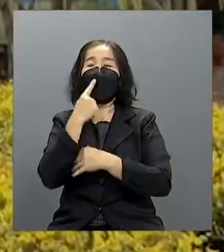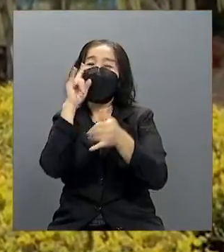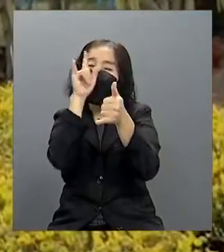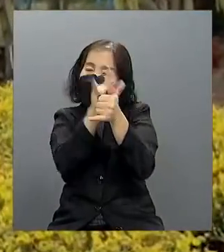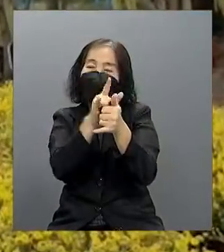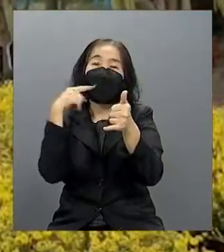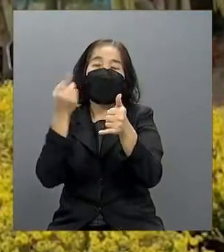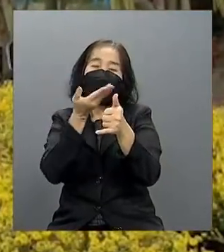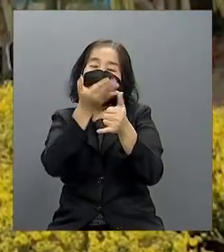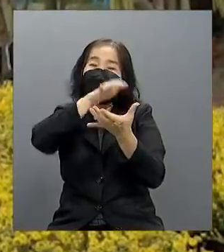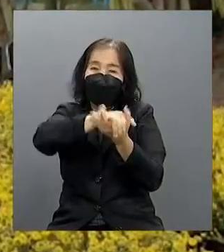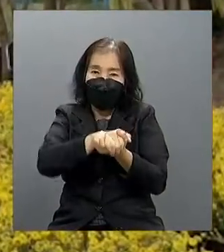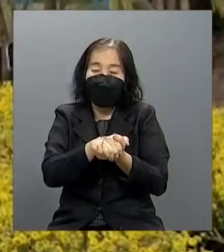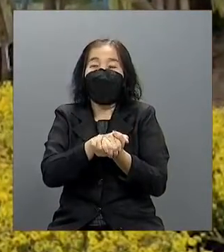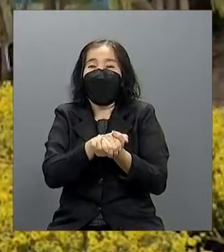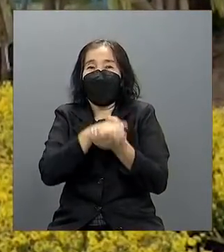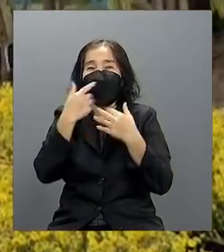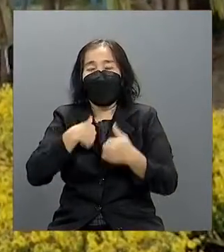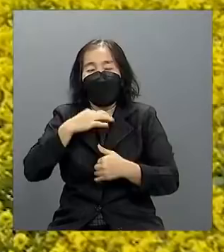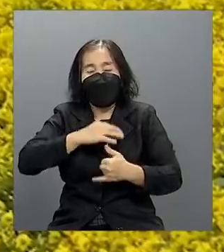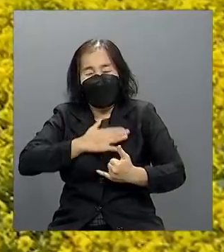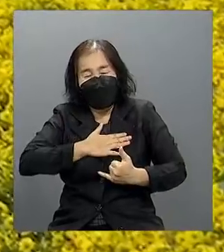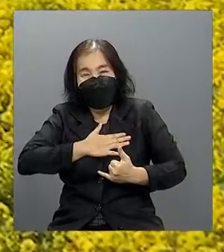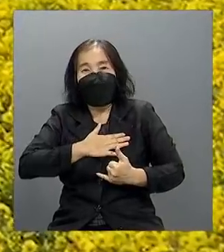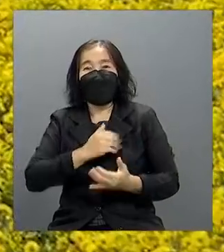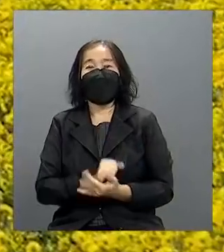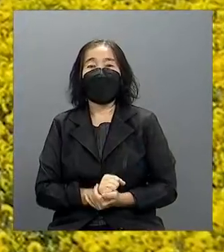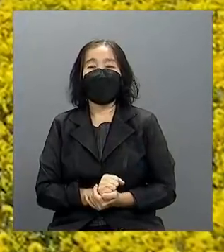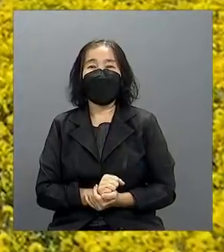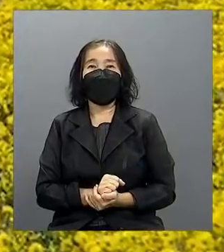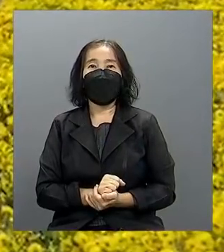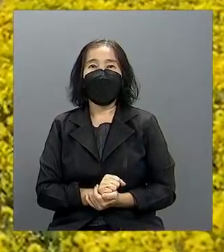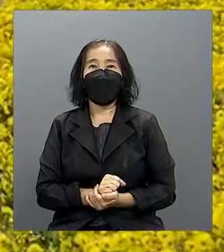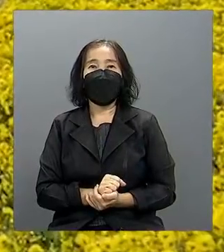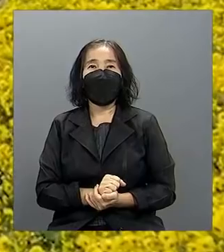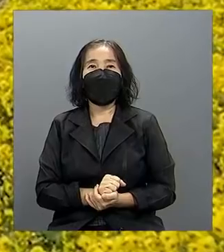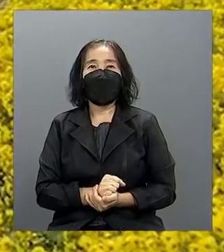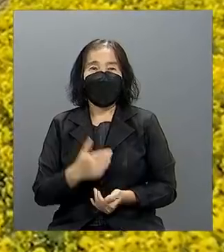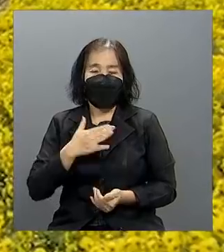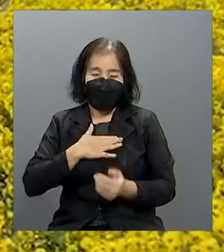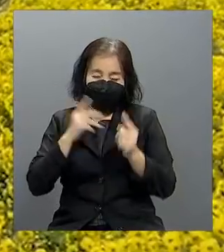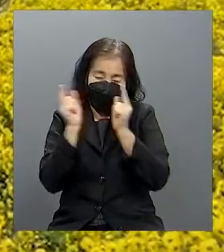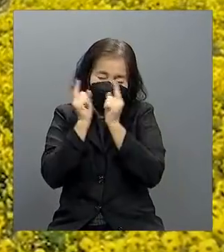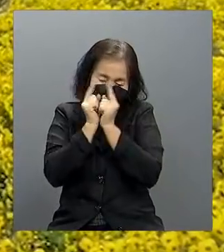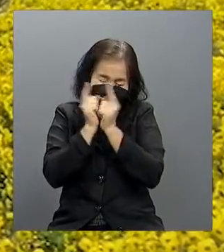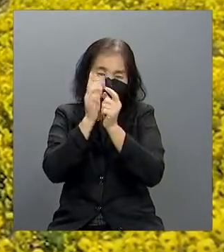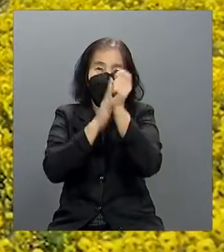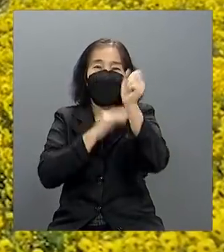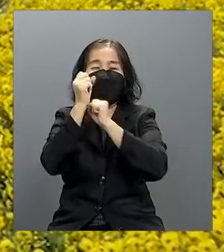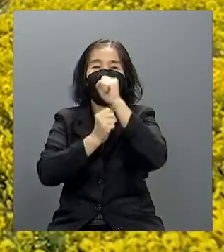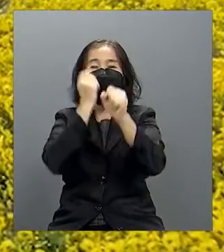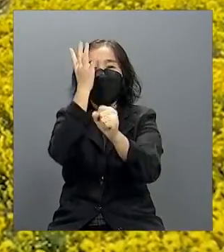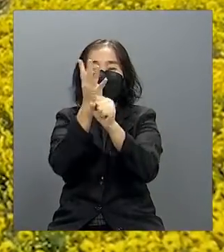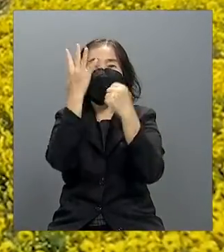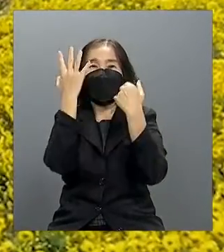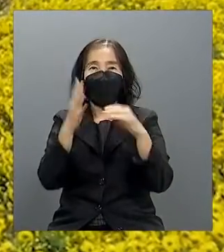งานไปฟังเสียงความรู้สึกจากบ่าวสาวกันหน่อยครับ กับก็คบกันมาก็4ปีแล้วครับแล้วก็ผ่านอะไรม